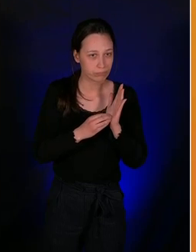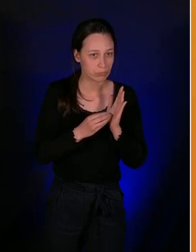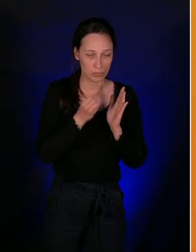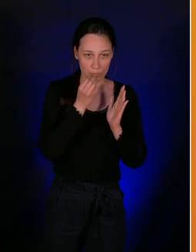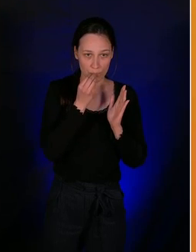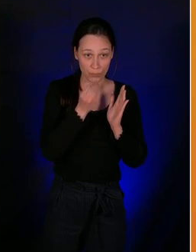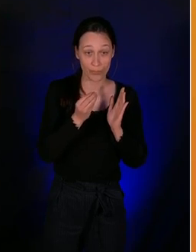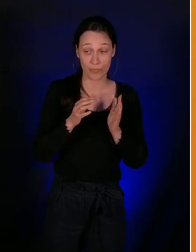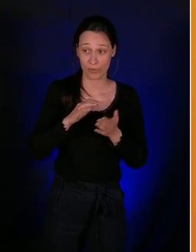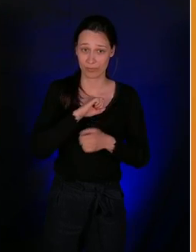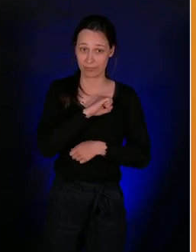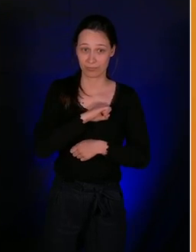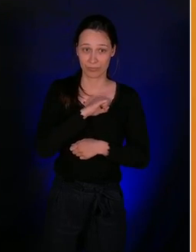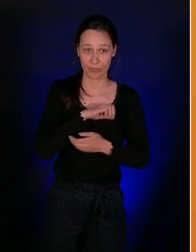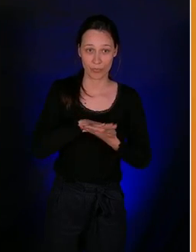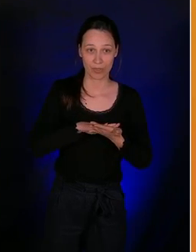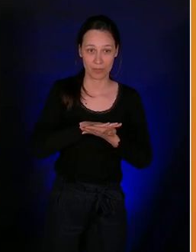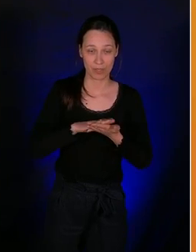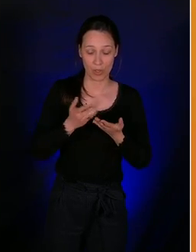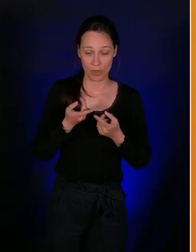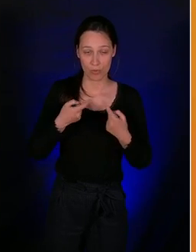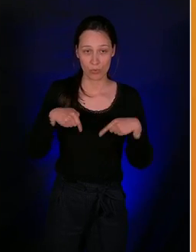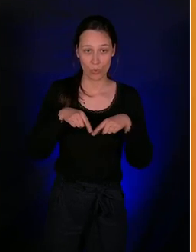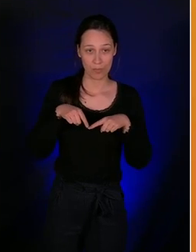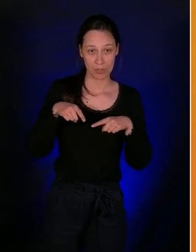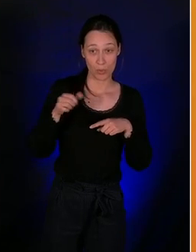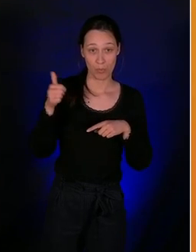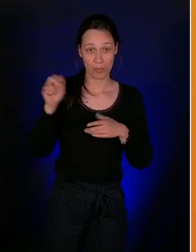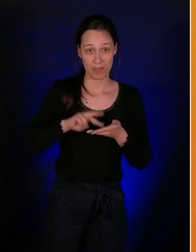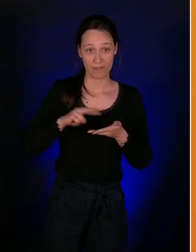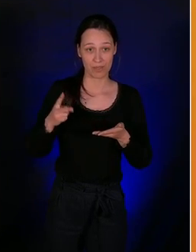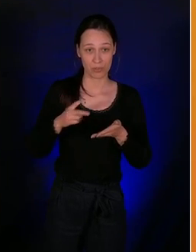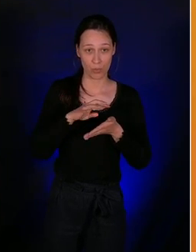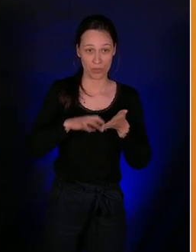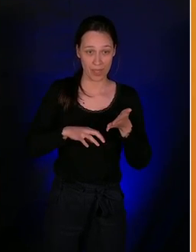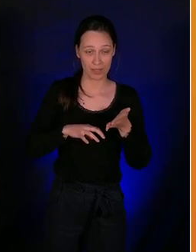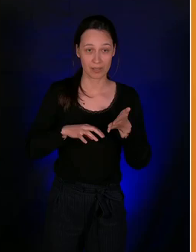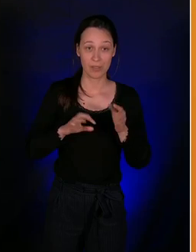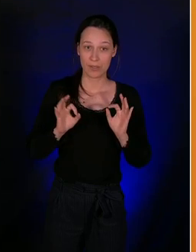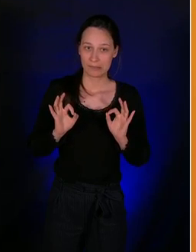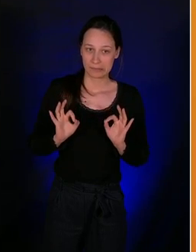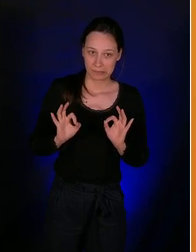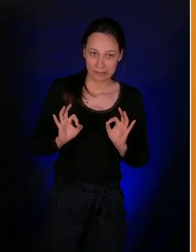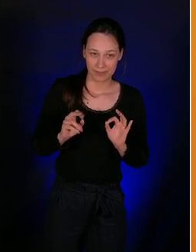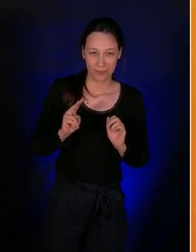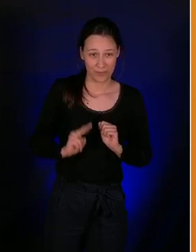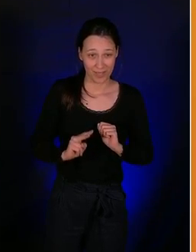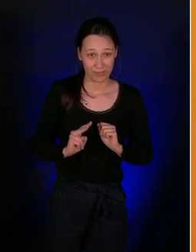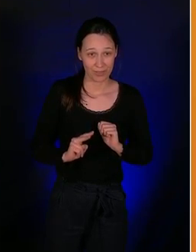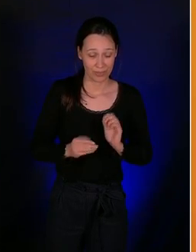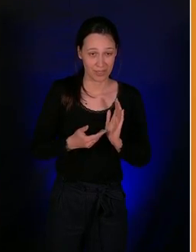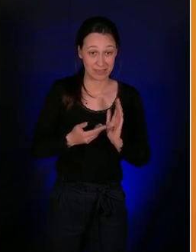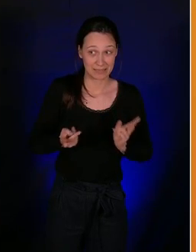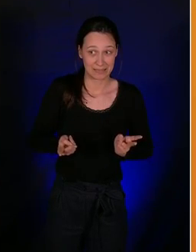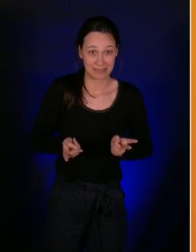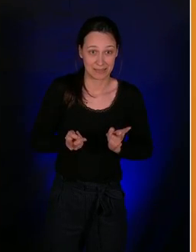mea culpa de la commission sur la première version du texte qui avait été en effet un peu